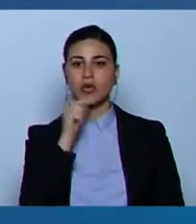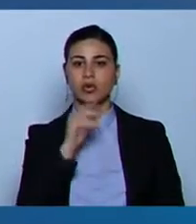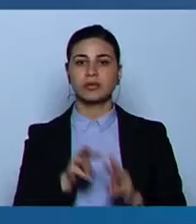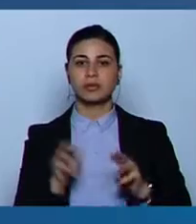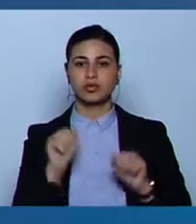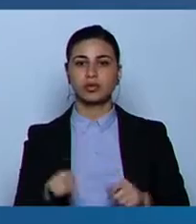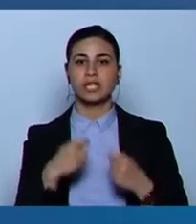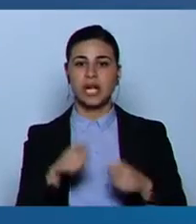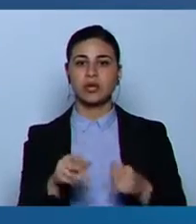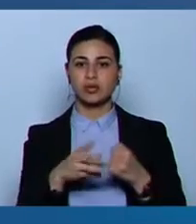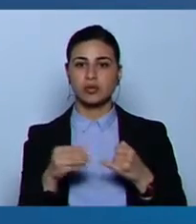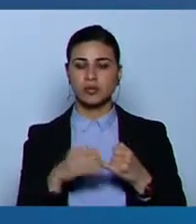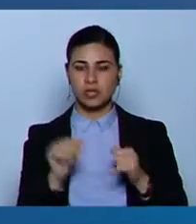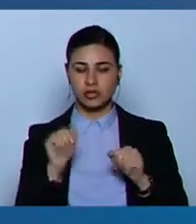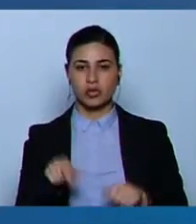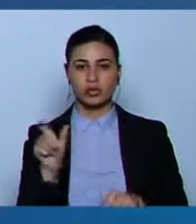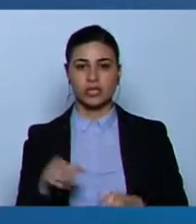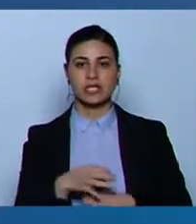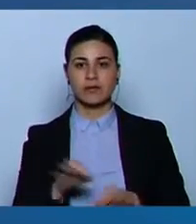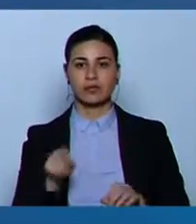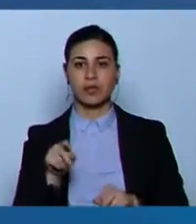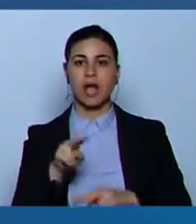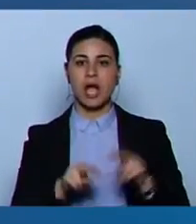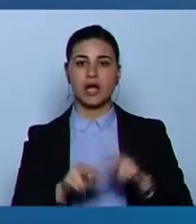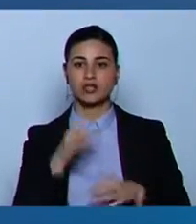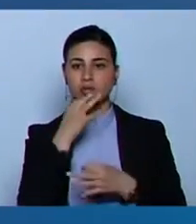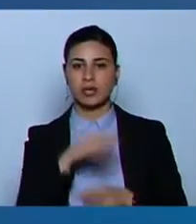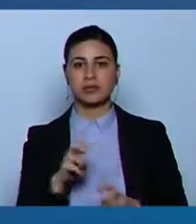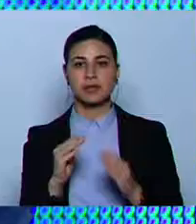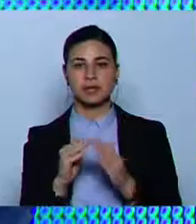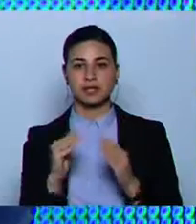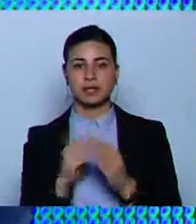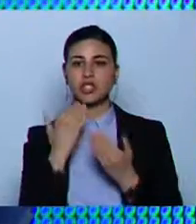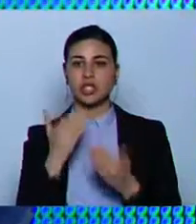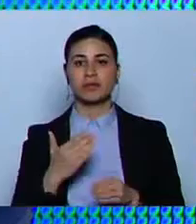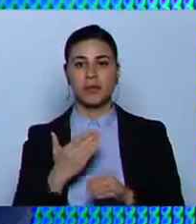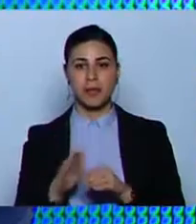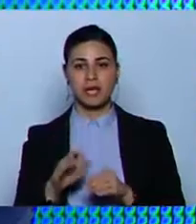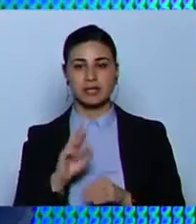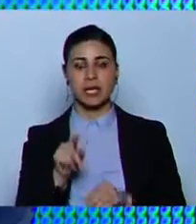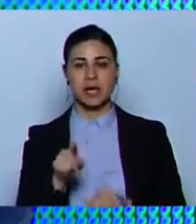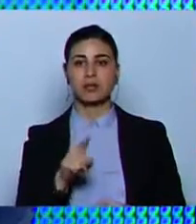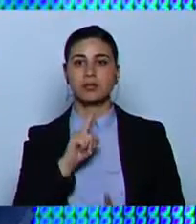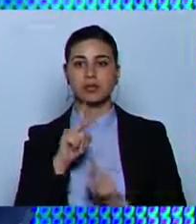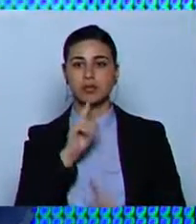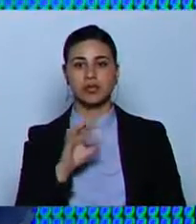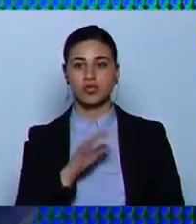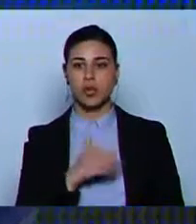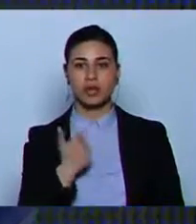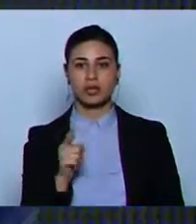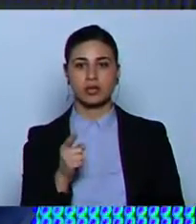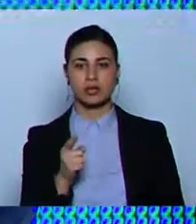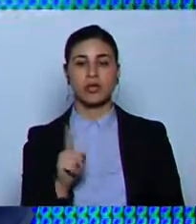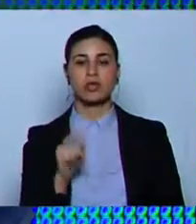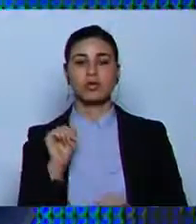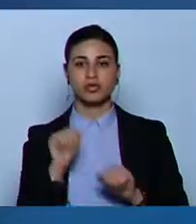ის მიწა ისე რომ არ შეგეკითხოს? იქვი ააშენოს ნებისმიერი ნაგებობა ისე არ შეგეკითხოს და თქვენ ამაზე არ საუბრობთ. რატომ არის